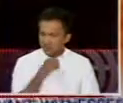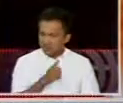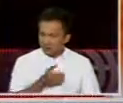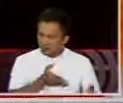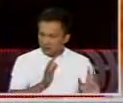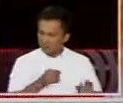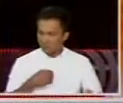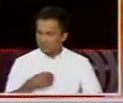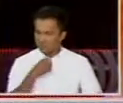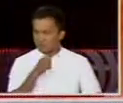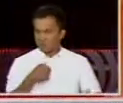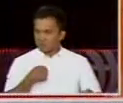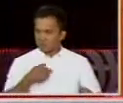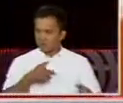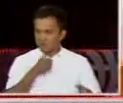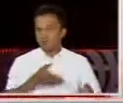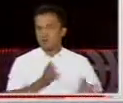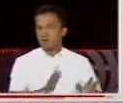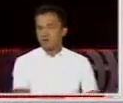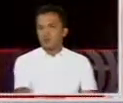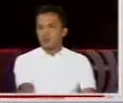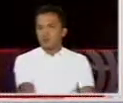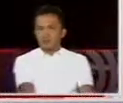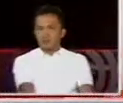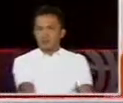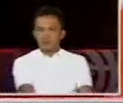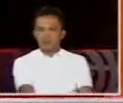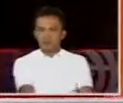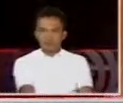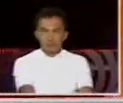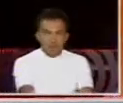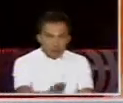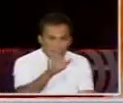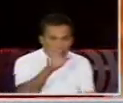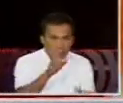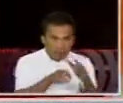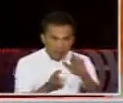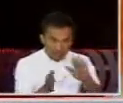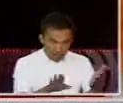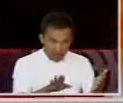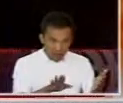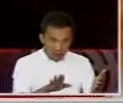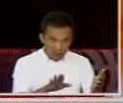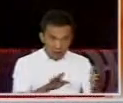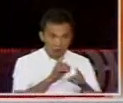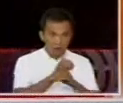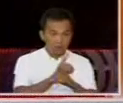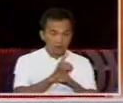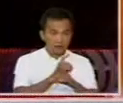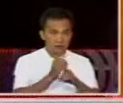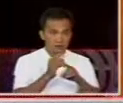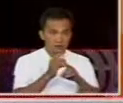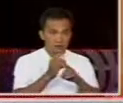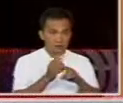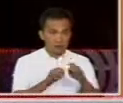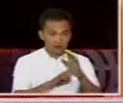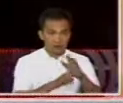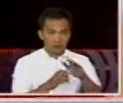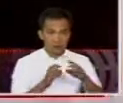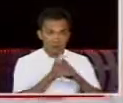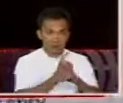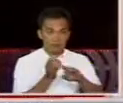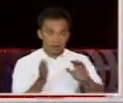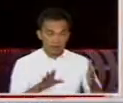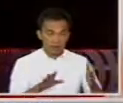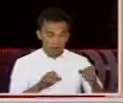hinahayaan. Ayun po, kapag patay na po ba yung defendant, pwede po ba siyang kasuhan? Defendant, kapag namatay na.